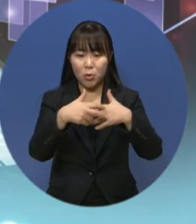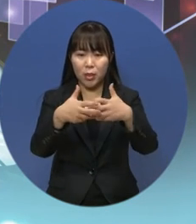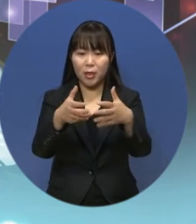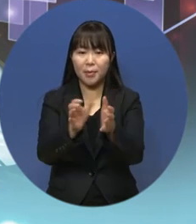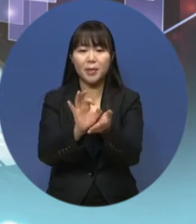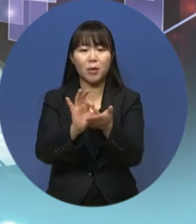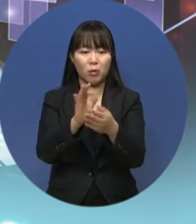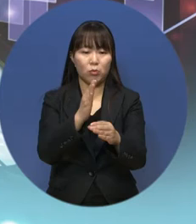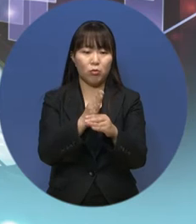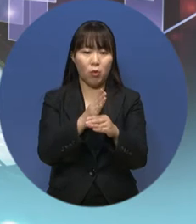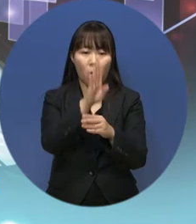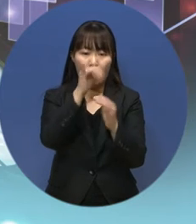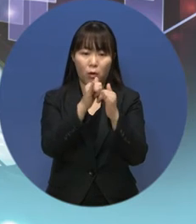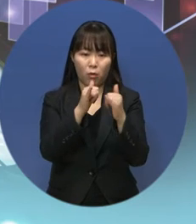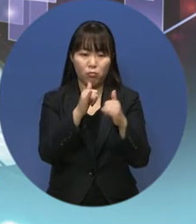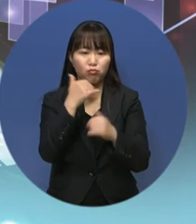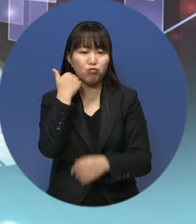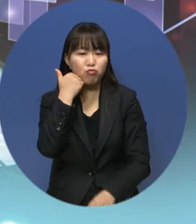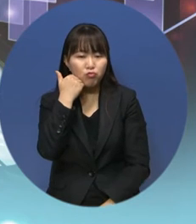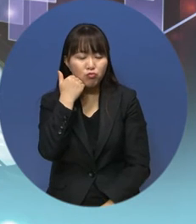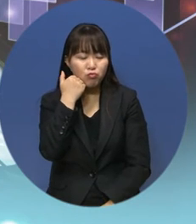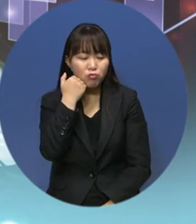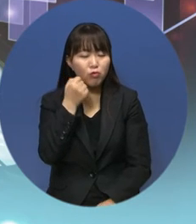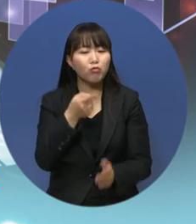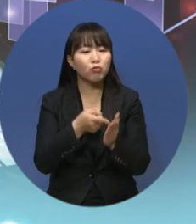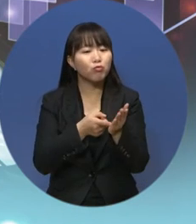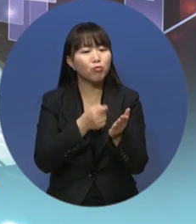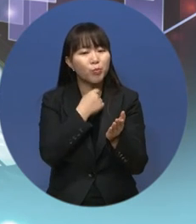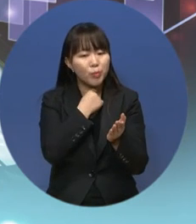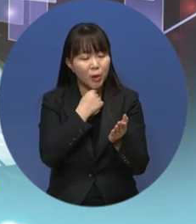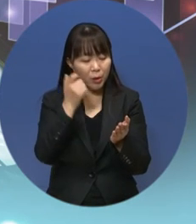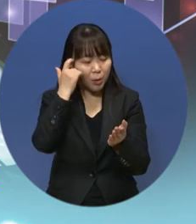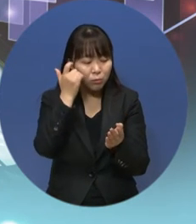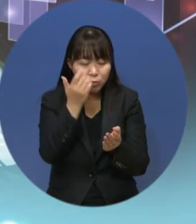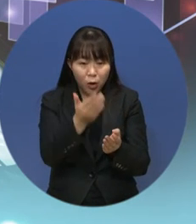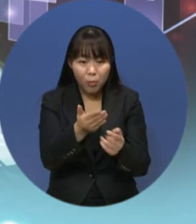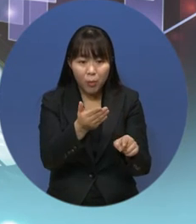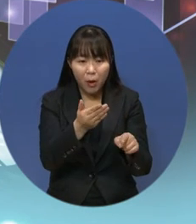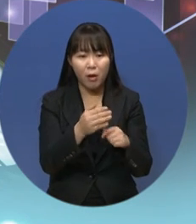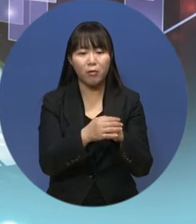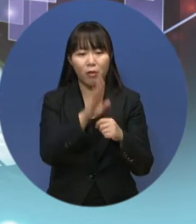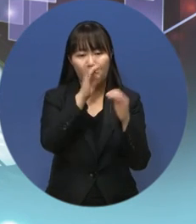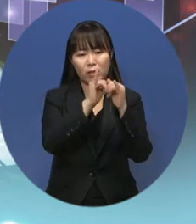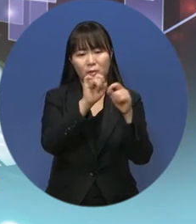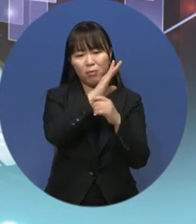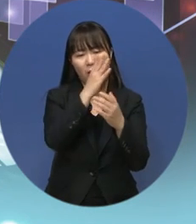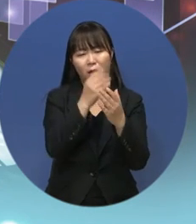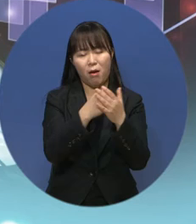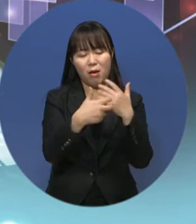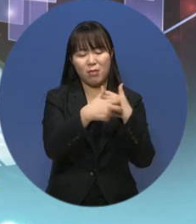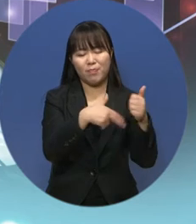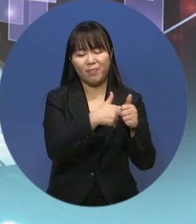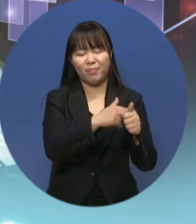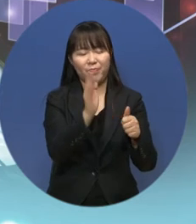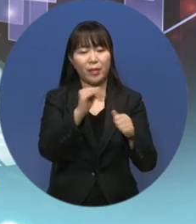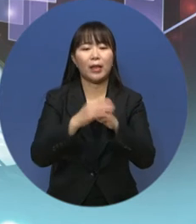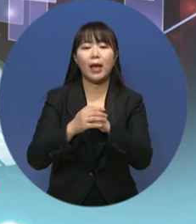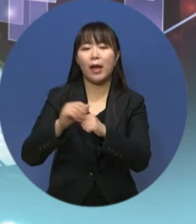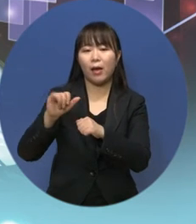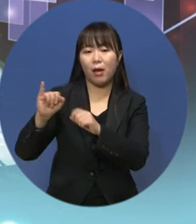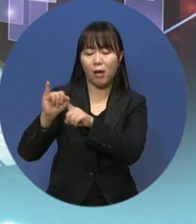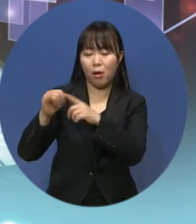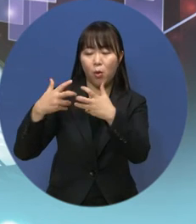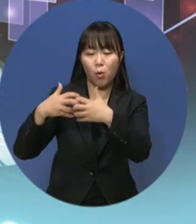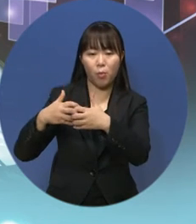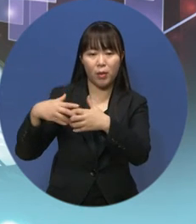있는데 환자들이 누구에게 수술을 받게 있느냐고 물으면 은 환자들은 의사보다 인공지능